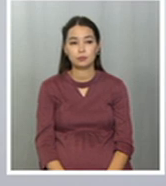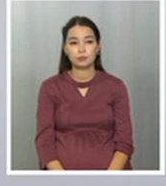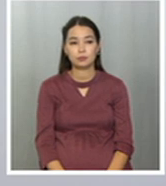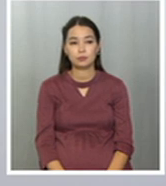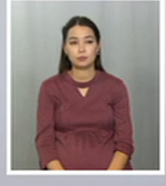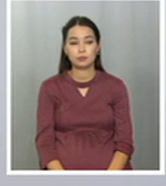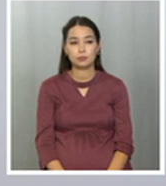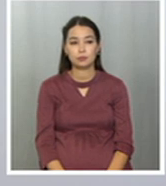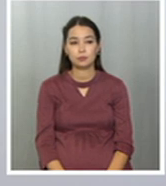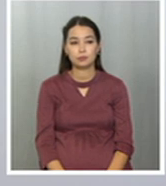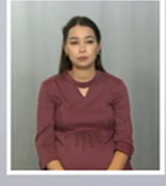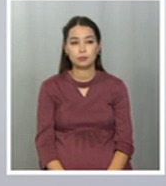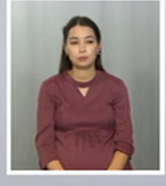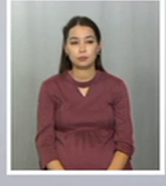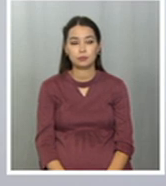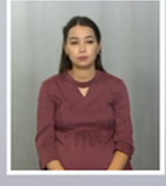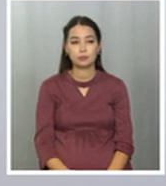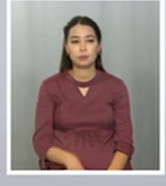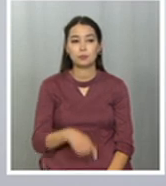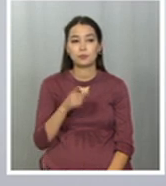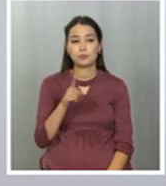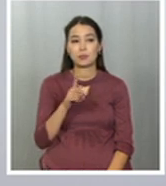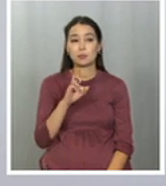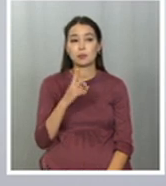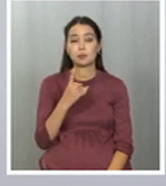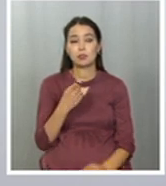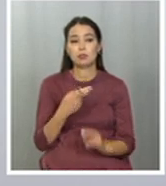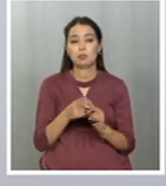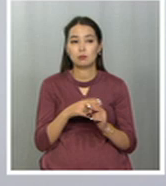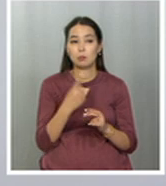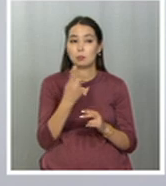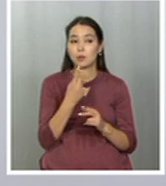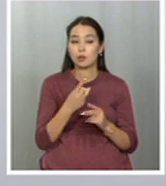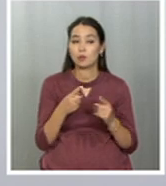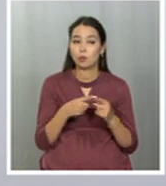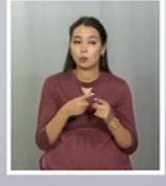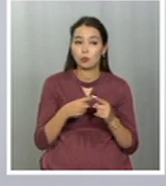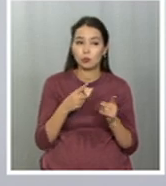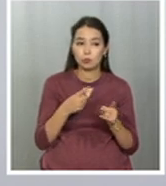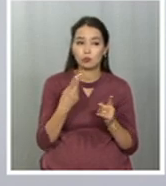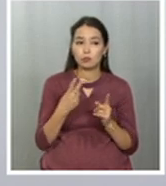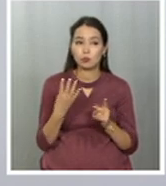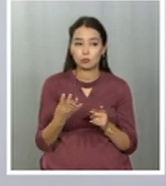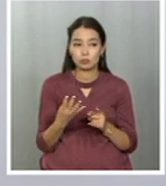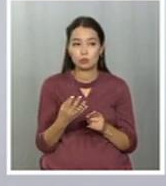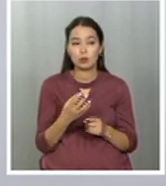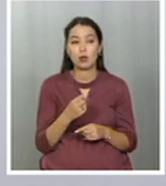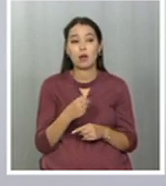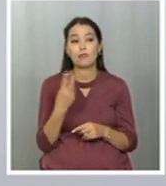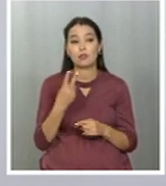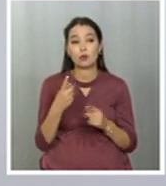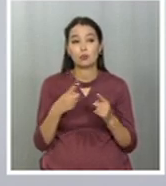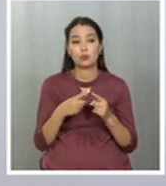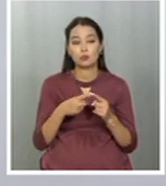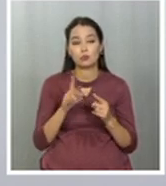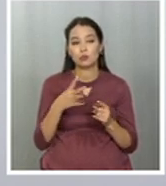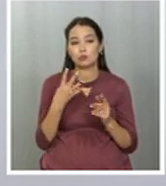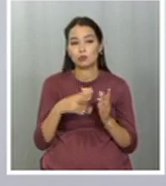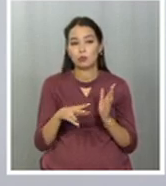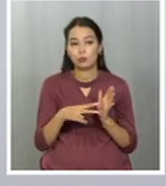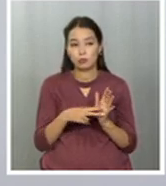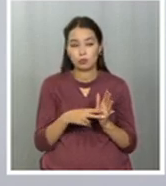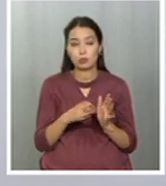бұрыш. Ал екінші бұрыш ол тең 2^24 градусқа, тең 48-ге. Үшінші бұрышты табу